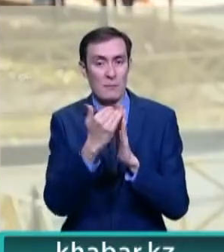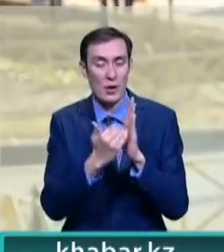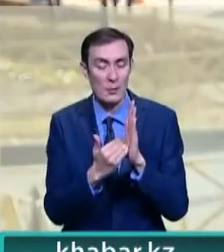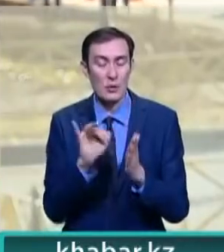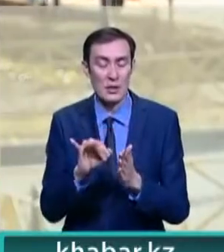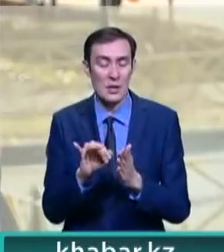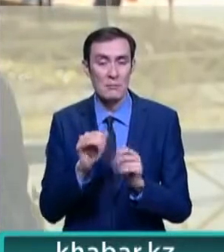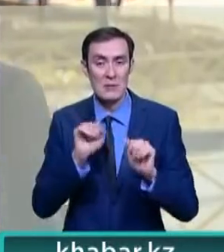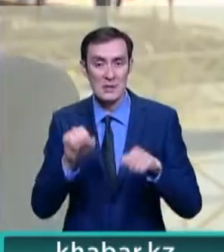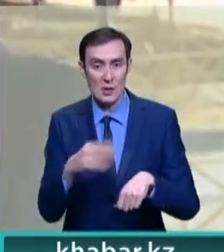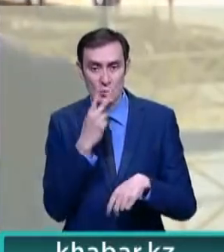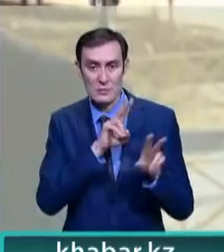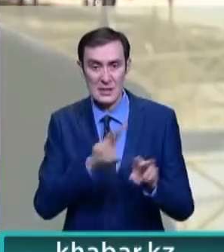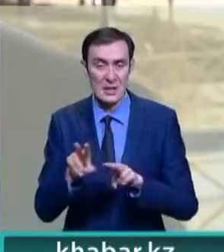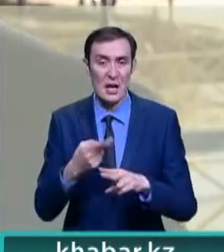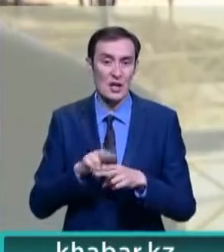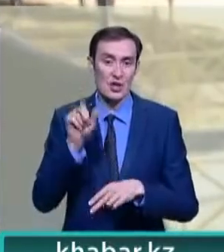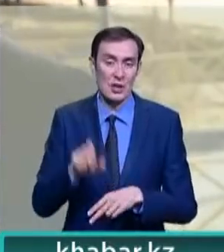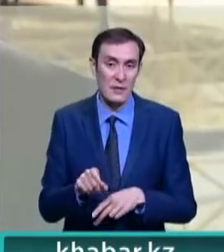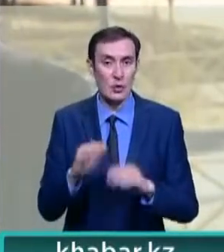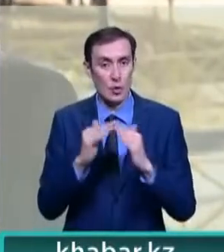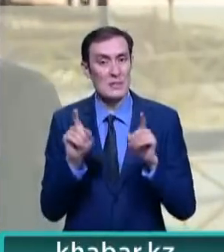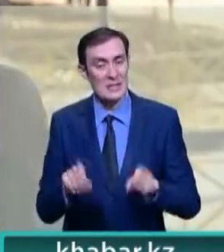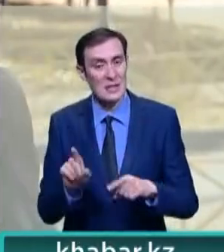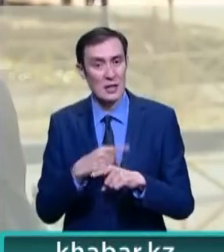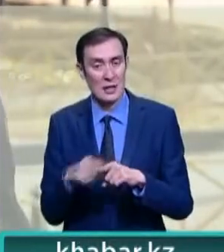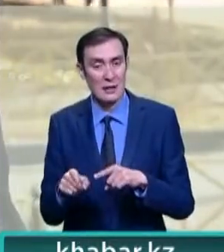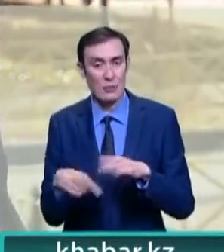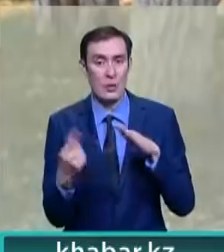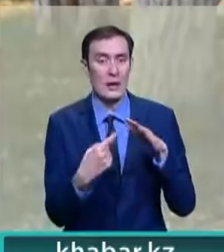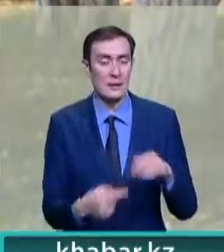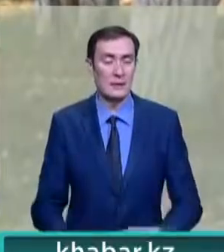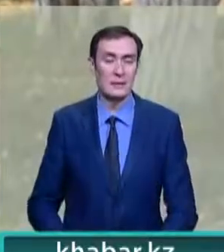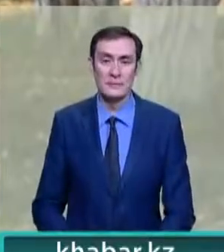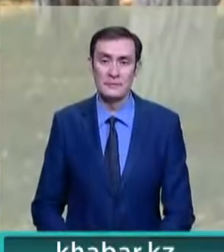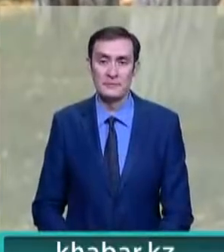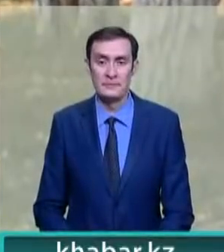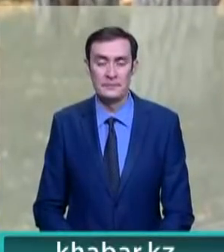там мы уже можем следить, данный человек соблюдает ли домашний карантин или нет.